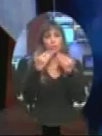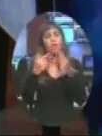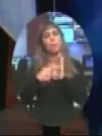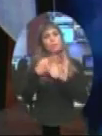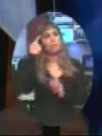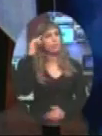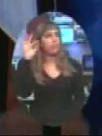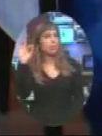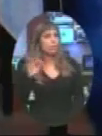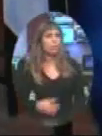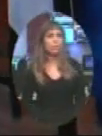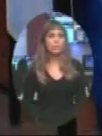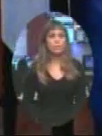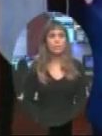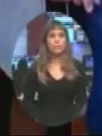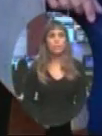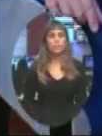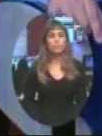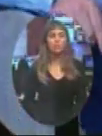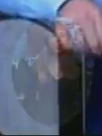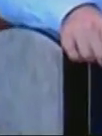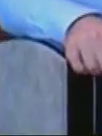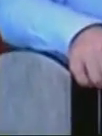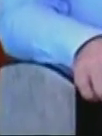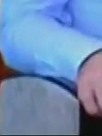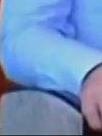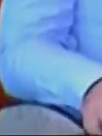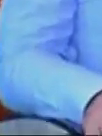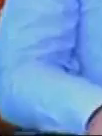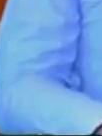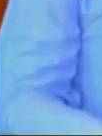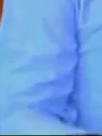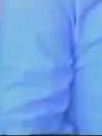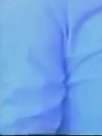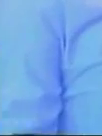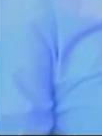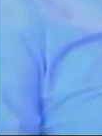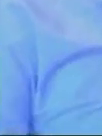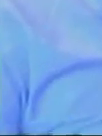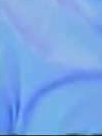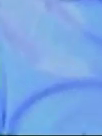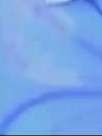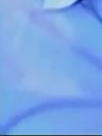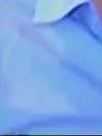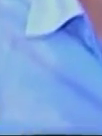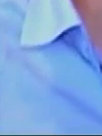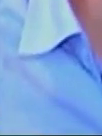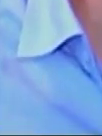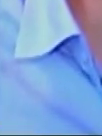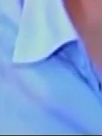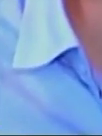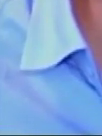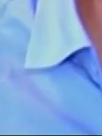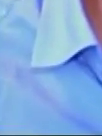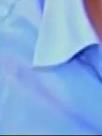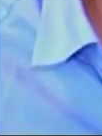מה שנאמר, אם לא תגיעו להסכמות ייתכן שזה יהיה בלי הסכמות, ואני לדברים האלה התשובה שלי, מי